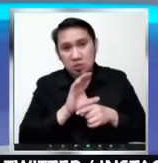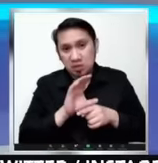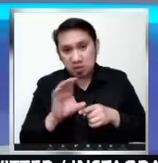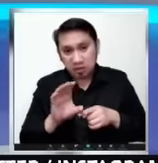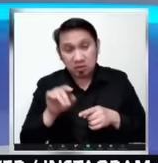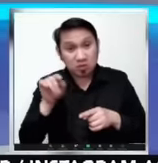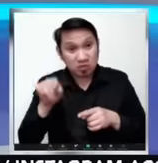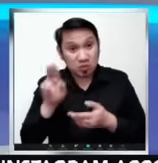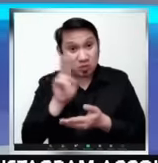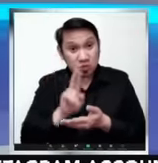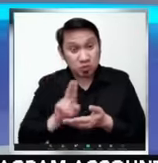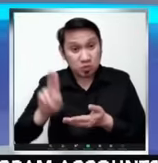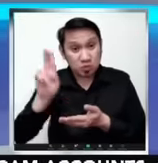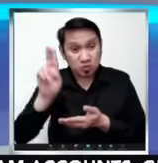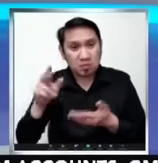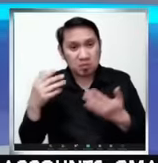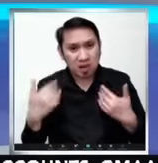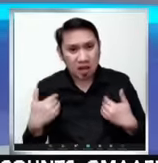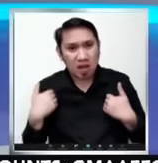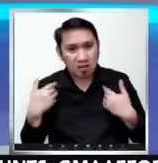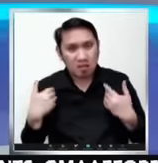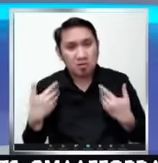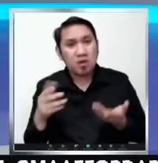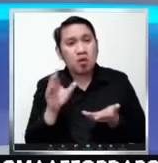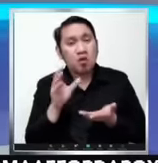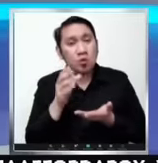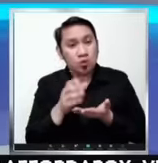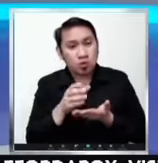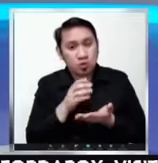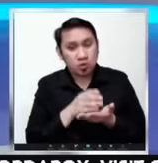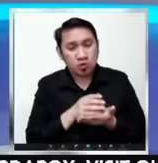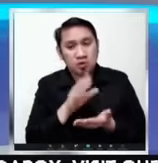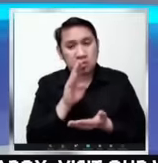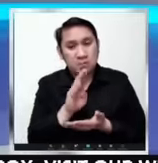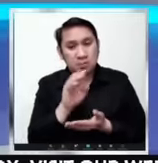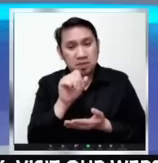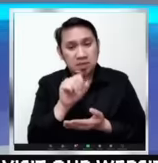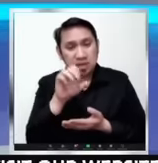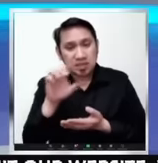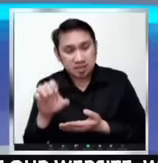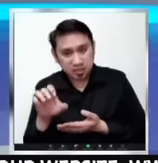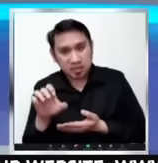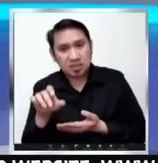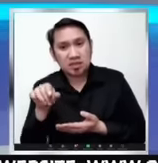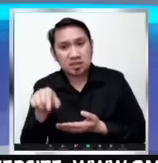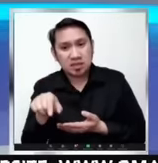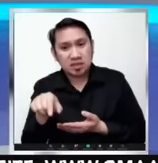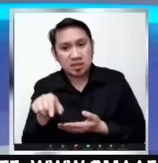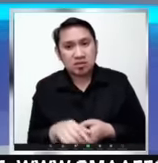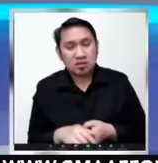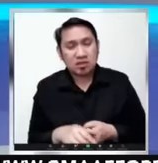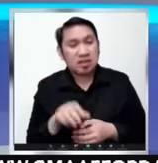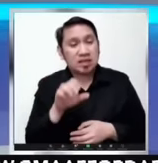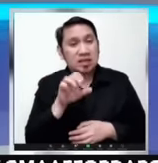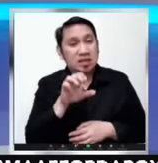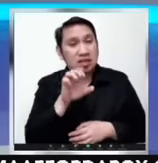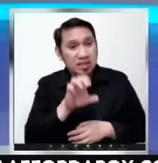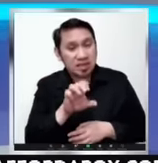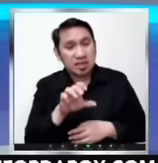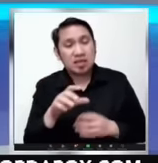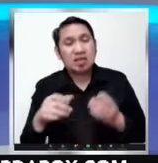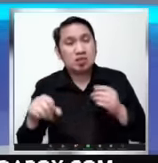na matapos mag-alok ng kursong BS Esports at may binuksang Esports Lab and